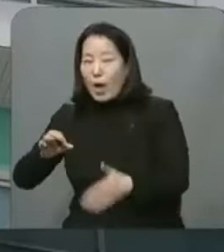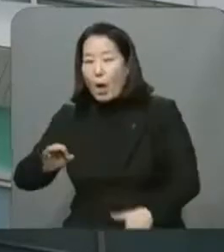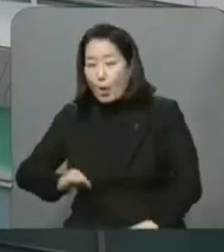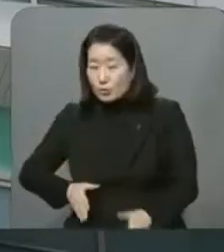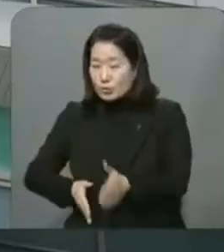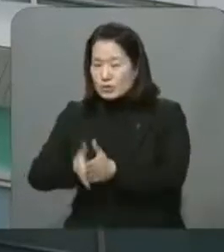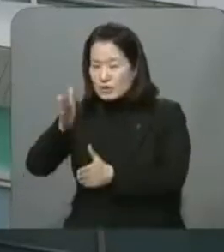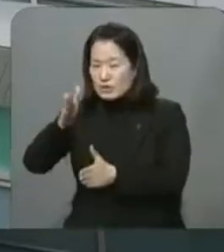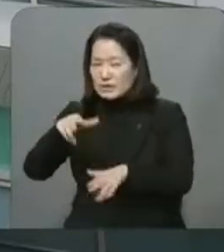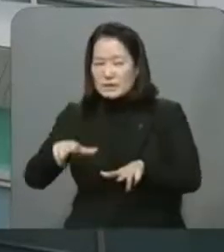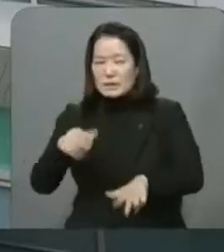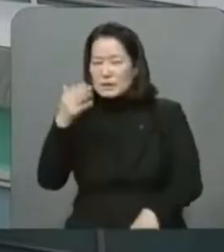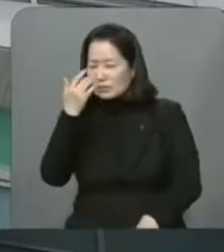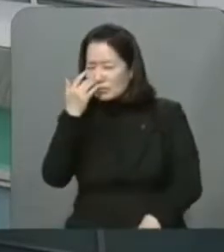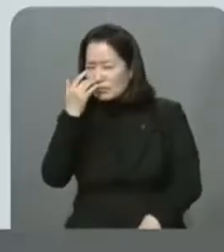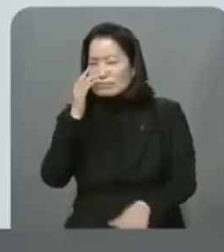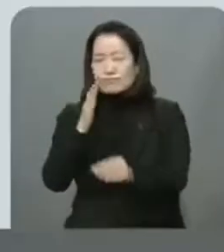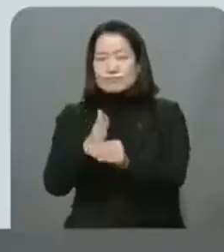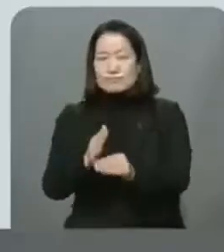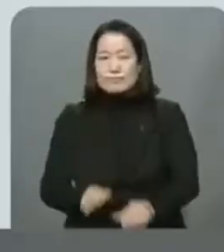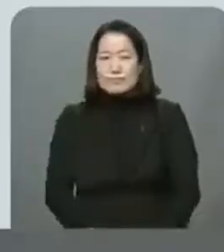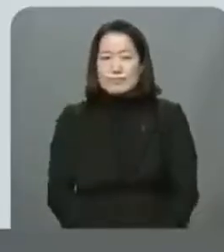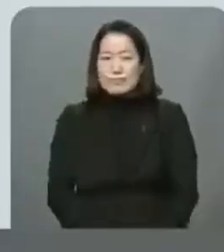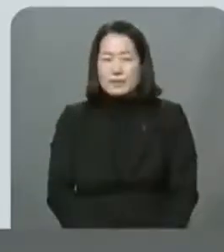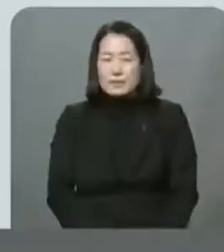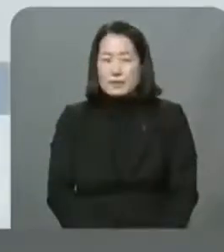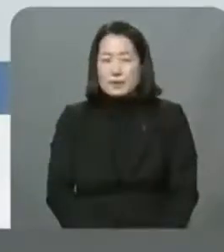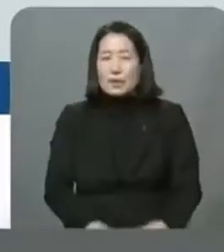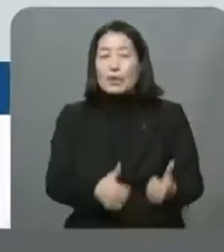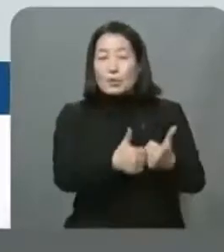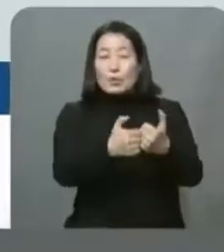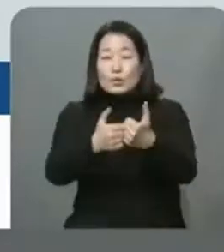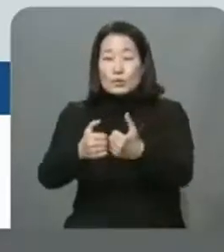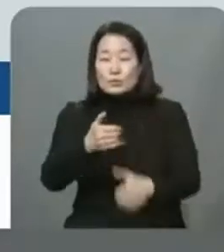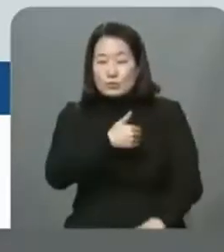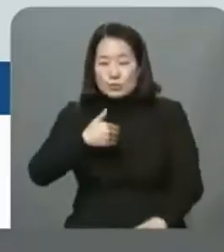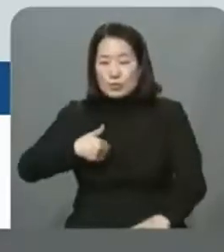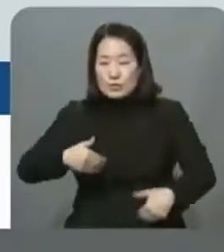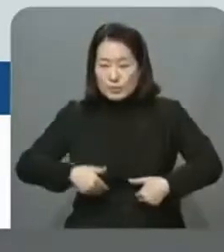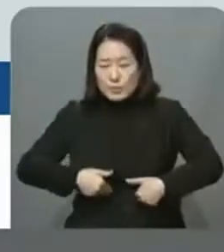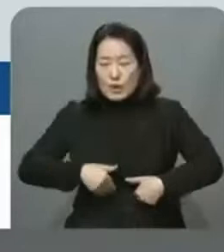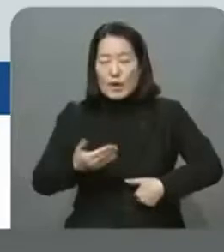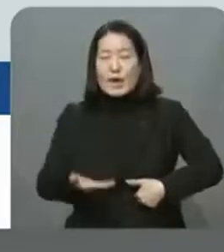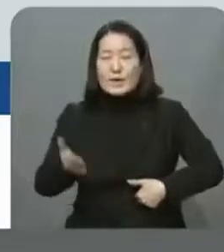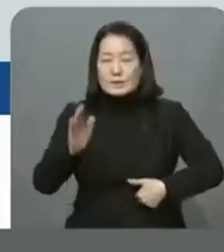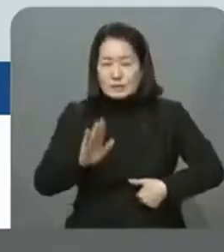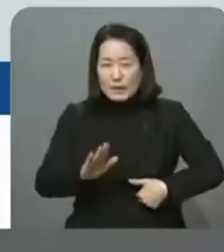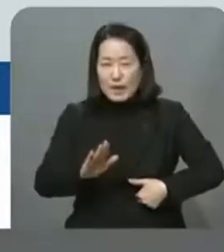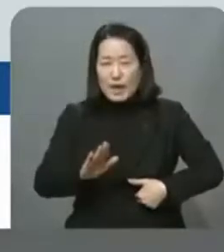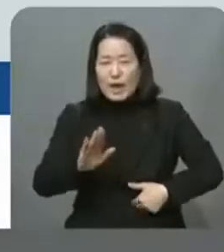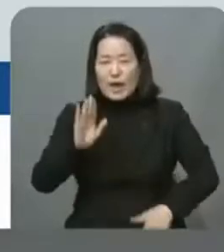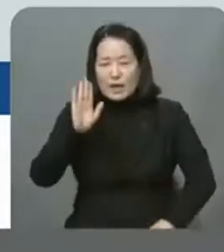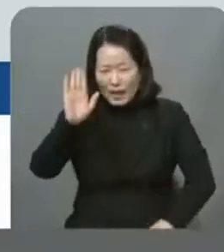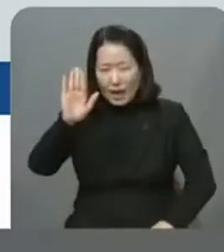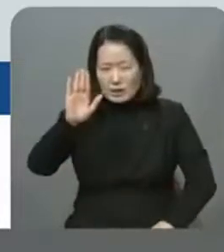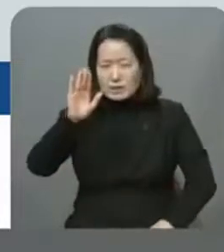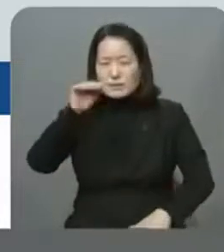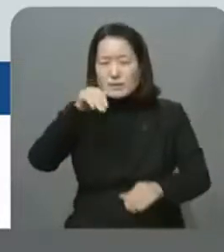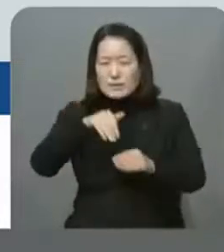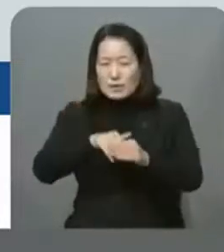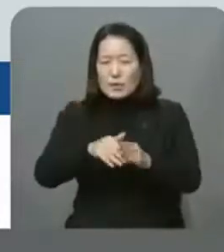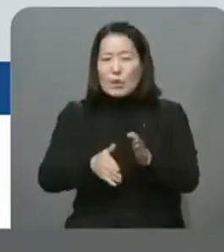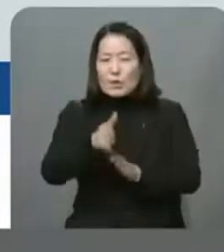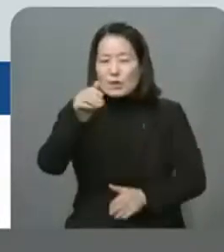원주시는 미온적인 태도를 보입니다. 논의는 충분히 해볼 수 있다고 판단됩니다. 하지만 차기 시정에서 신중하고